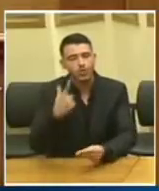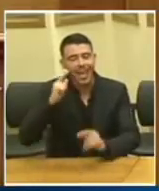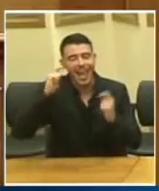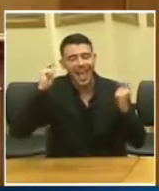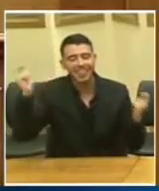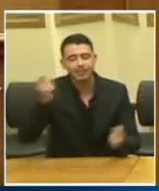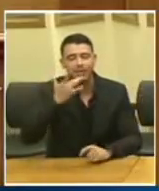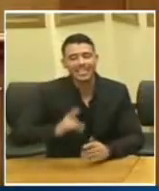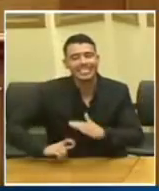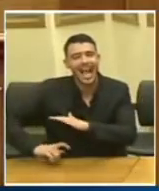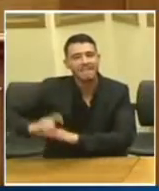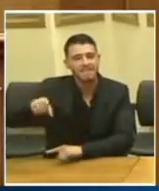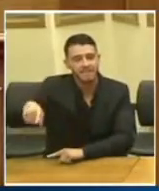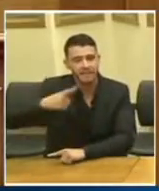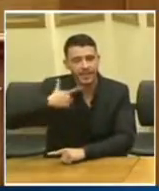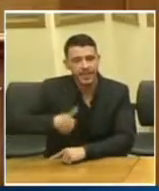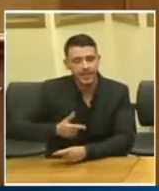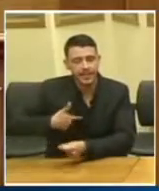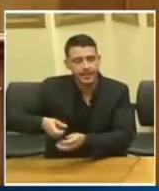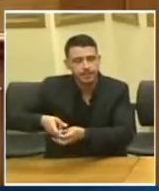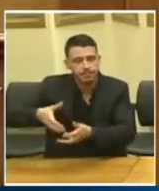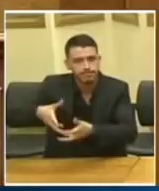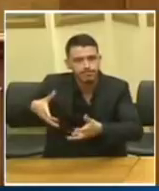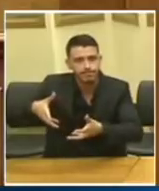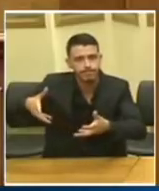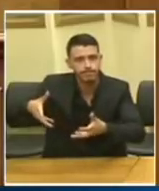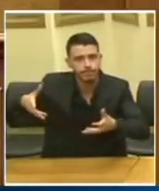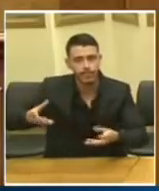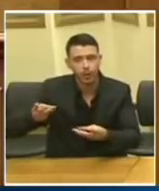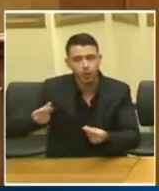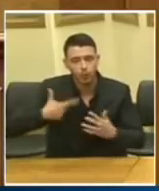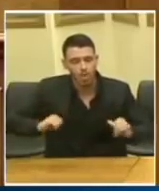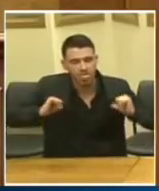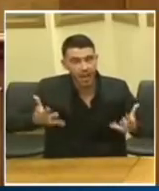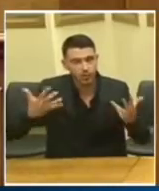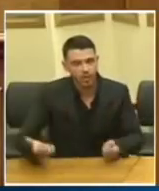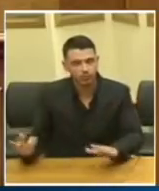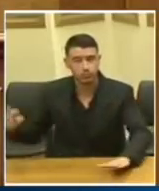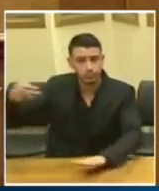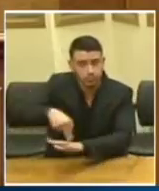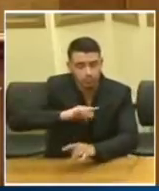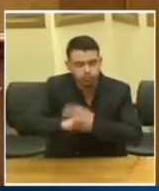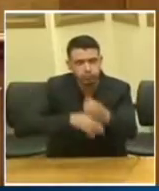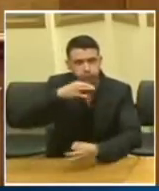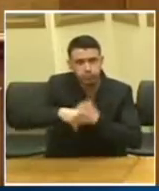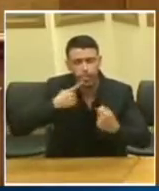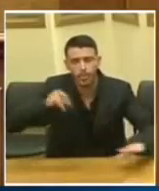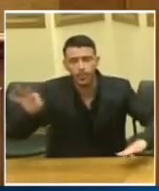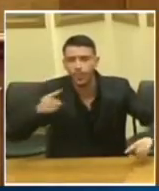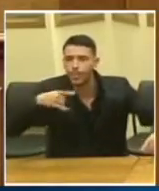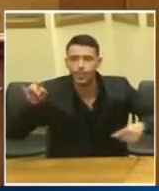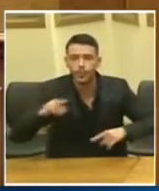Αυγής, στους συμνητές της Χούντας και των Ναζί, να έρχονται στο Κοινοβούλιο σε αυτό το βήμα και